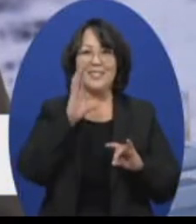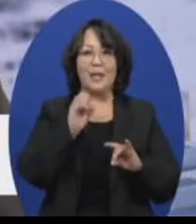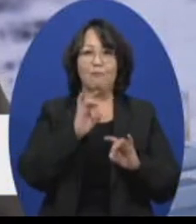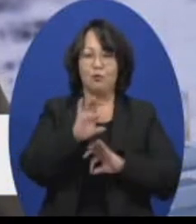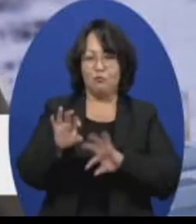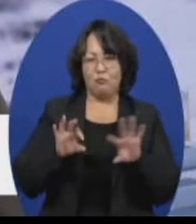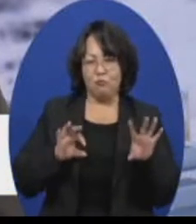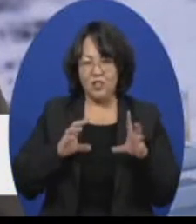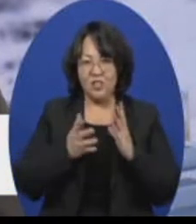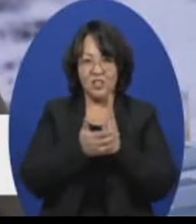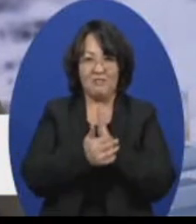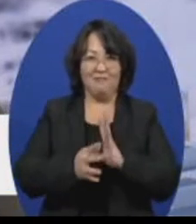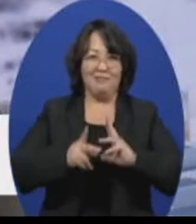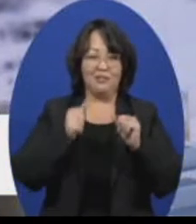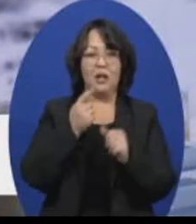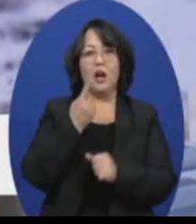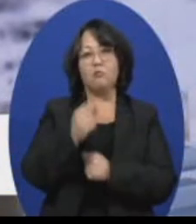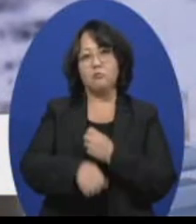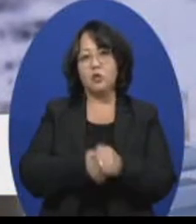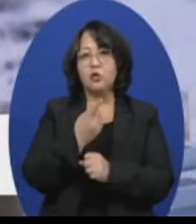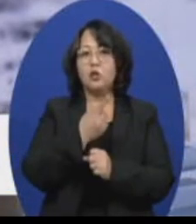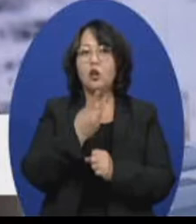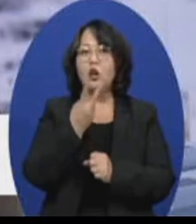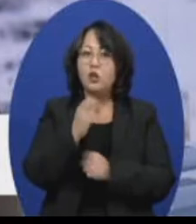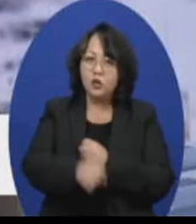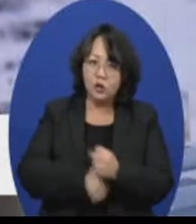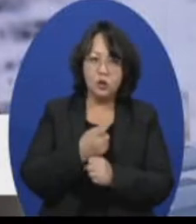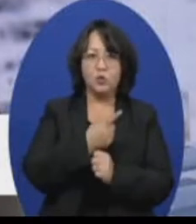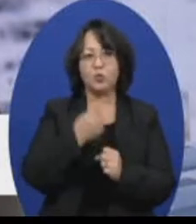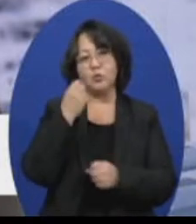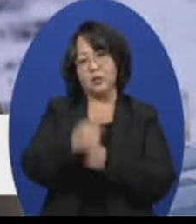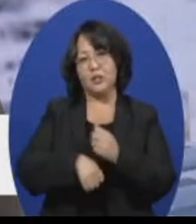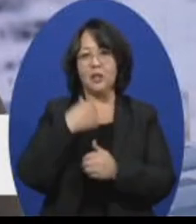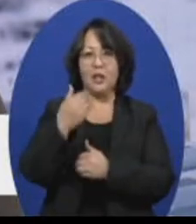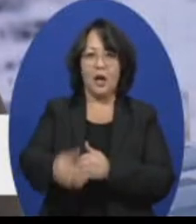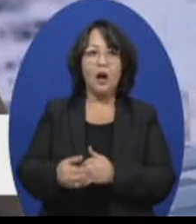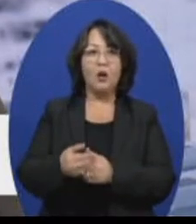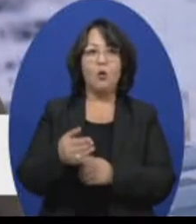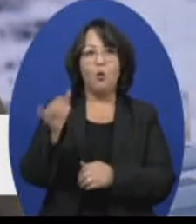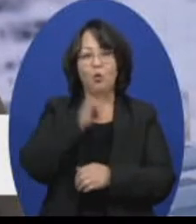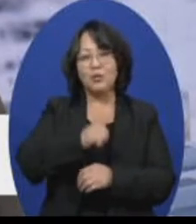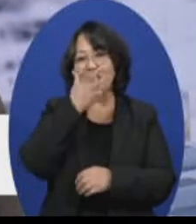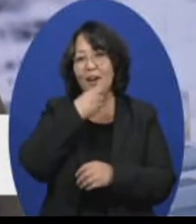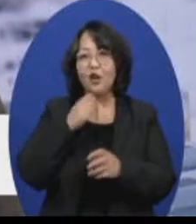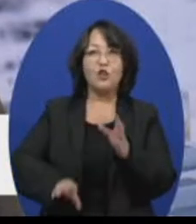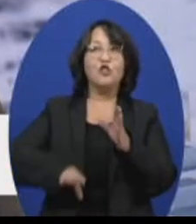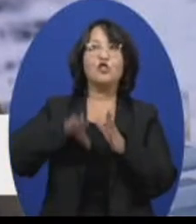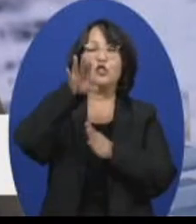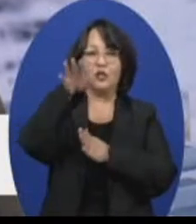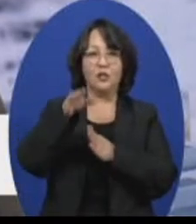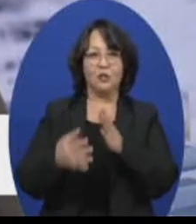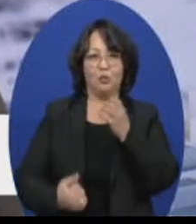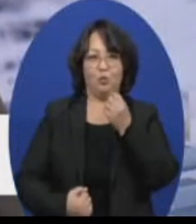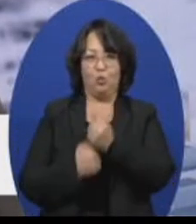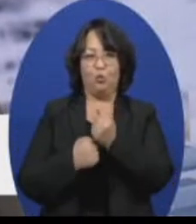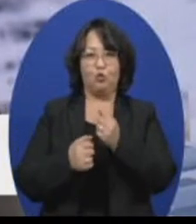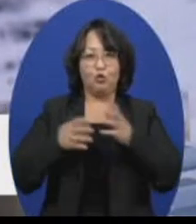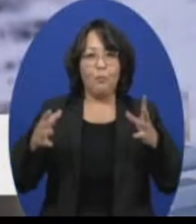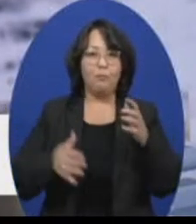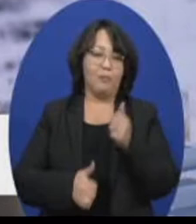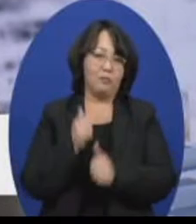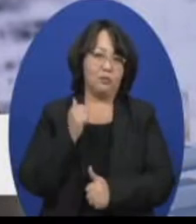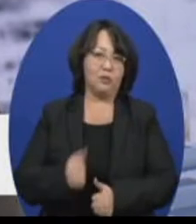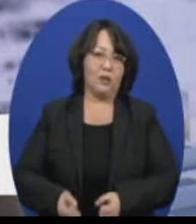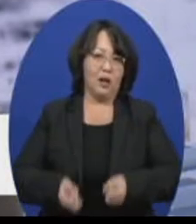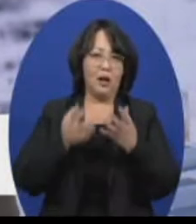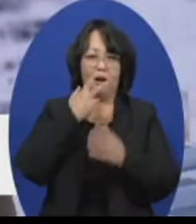чинь одоо 10 жил, 20 жил, 100 жилийн дараа бол энэ үйл явдлын үндэс нь улс орны хөгжлийн хөгжилд гарсан акс